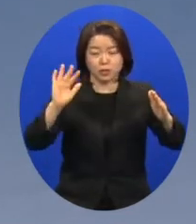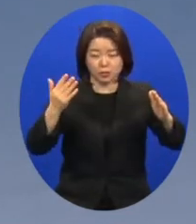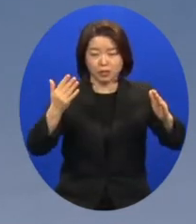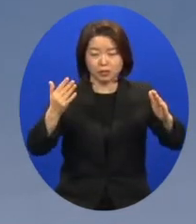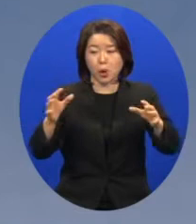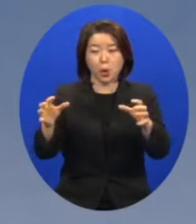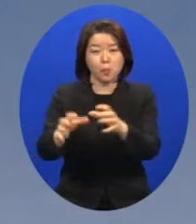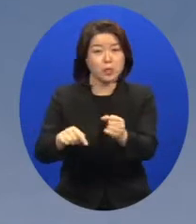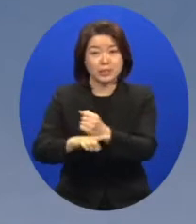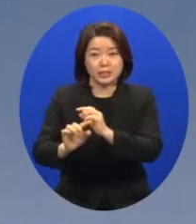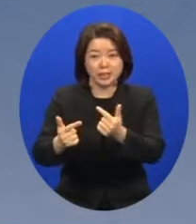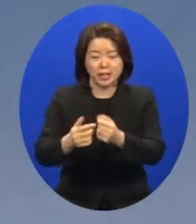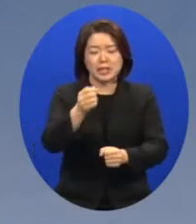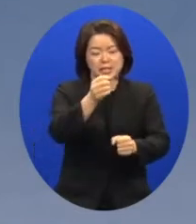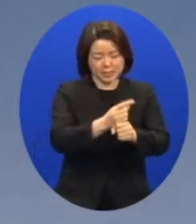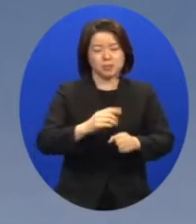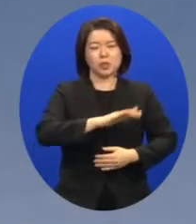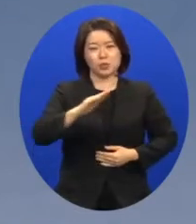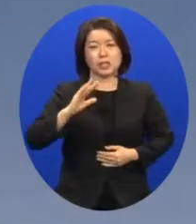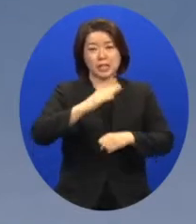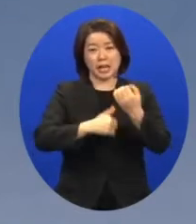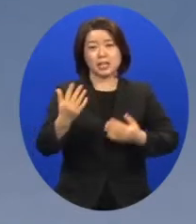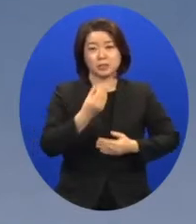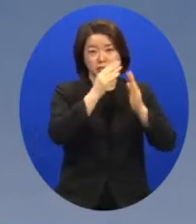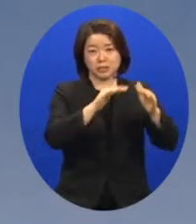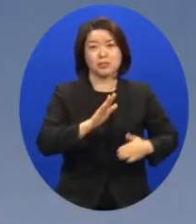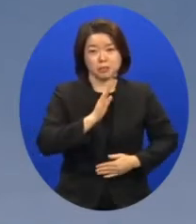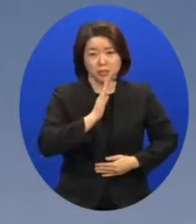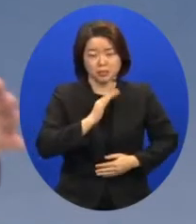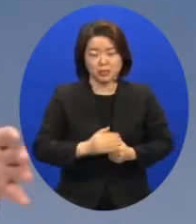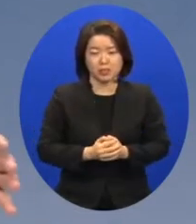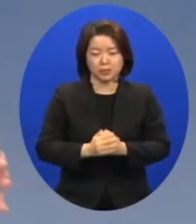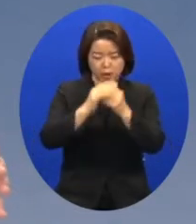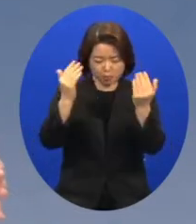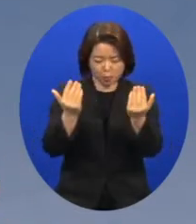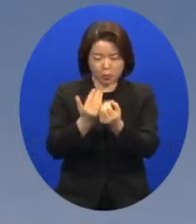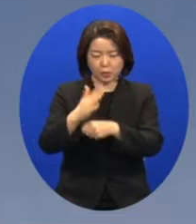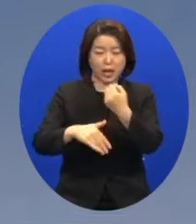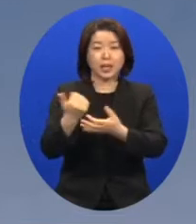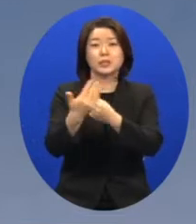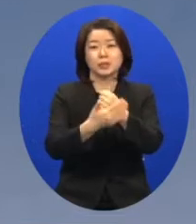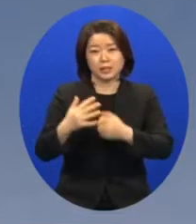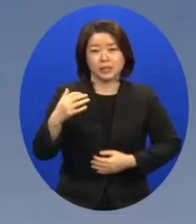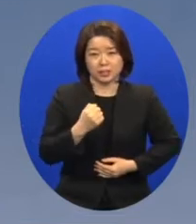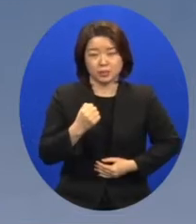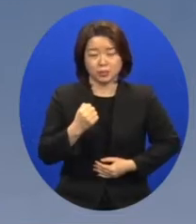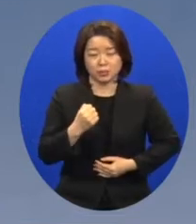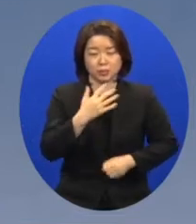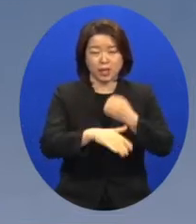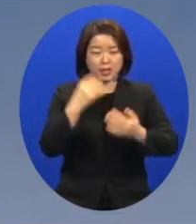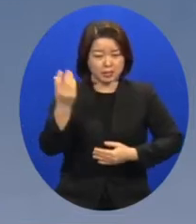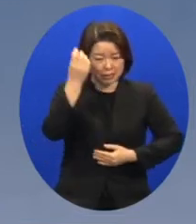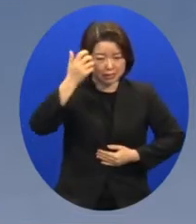아닙니다 이미 우리는 하나님의 성전이 되어 있습니다 전적 인 하나님의 은혜로 하나님의 성령께서 우리 안에